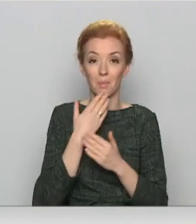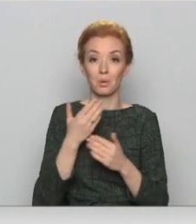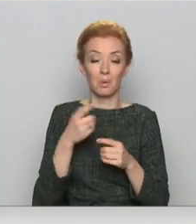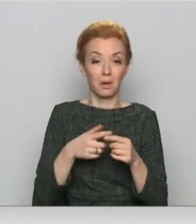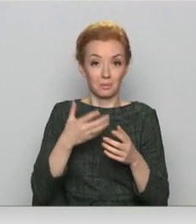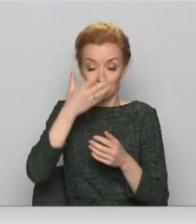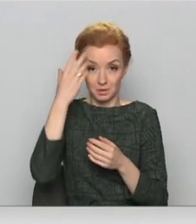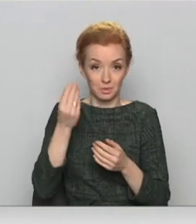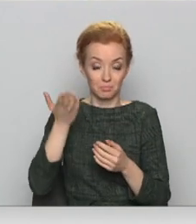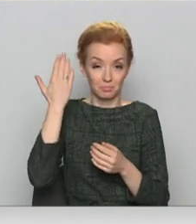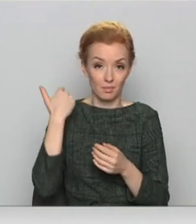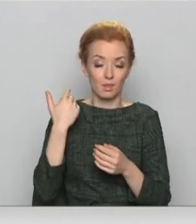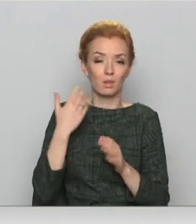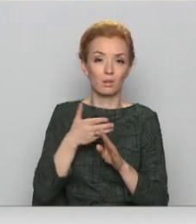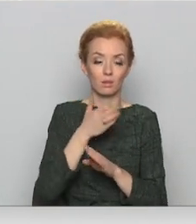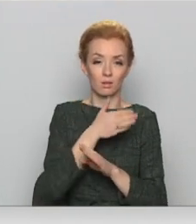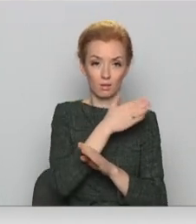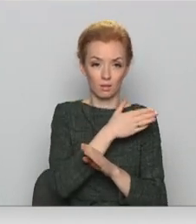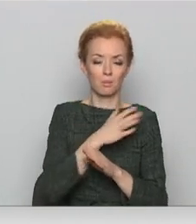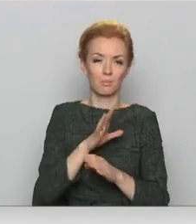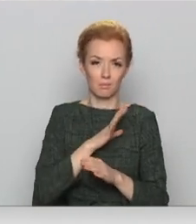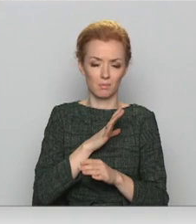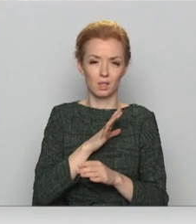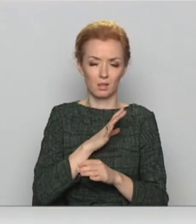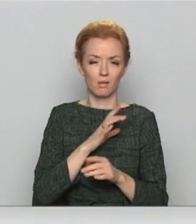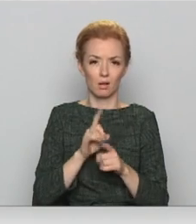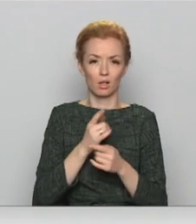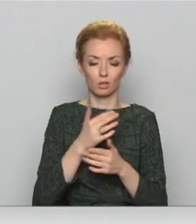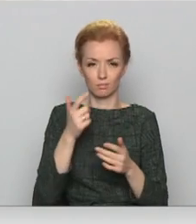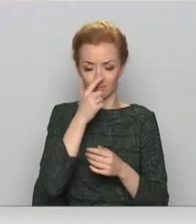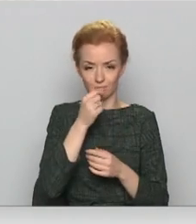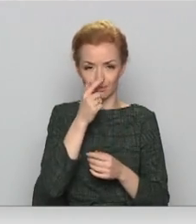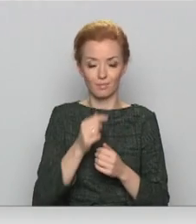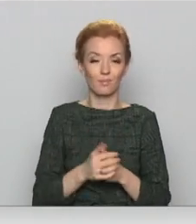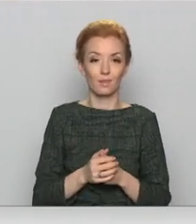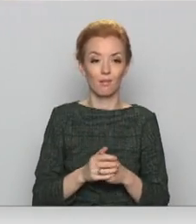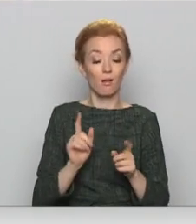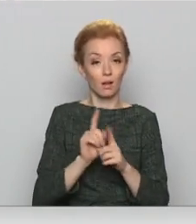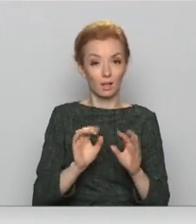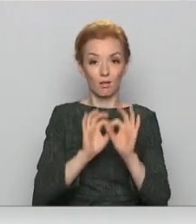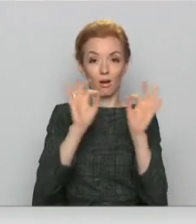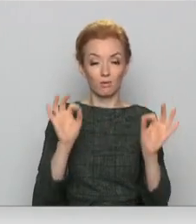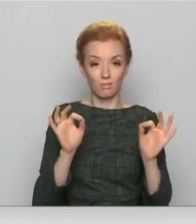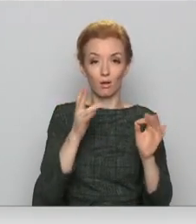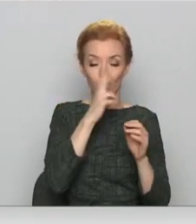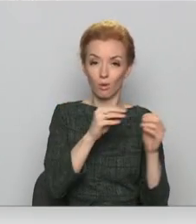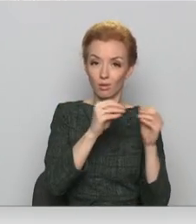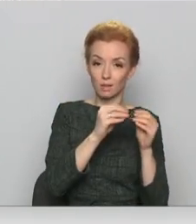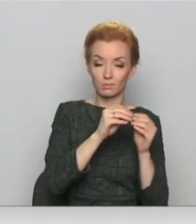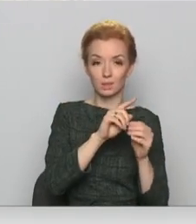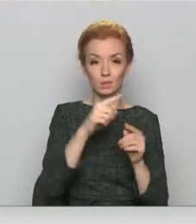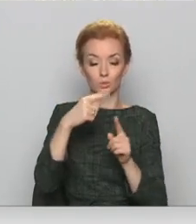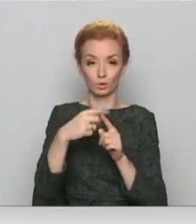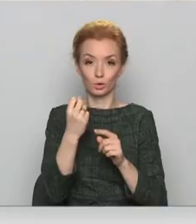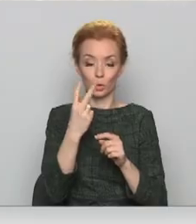bija, un man liekas, pirms tam man ik pa laikam bija. Augstumu peldes iesaka uzsākt 10 līdz 12 grādu siltumā, kad ūdenī